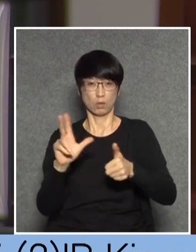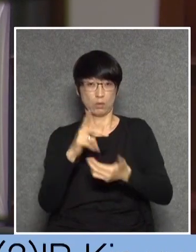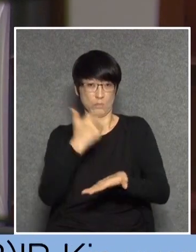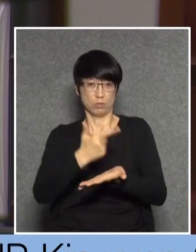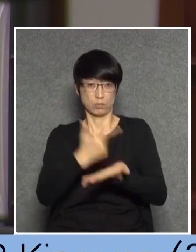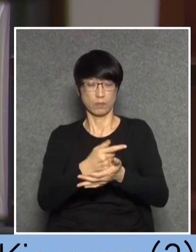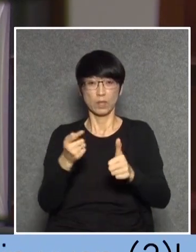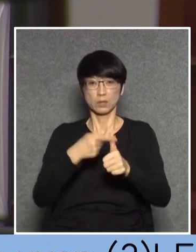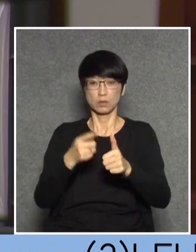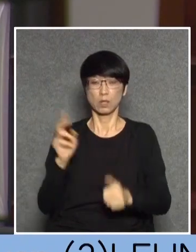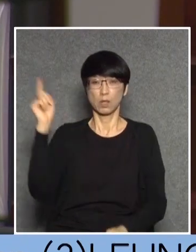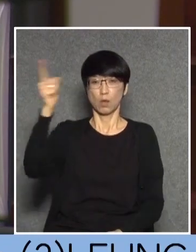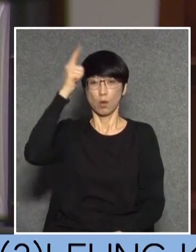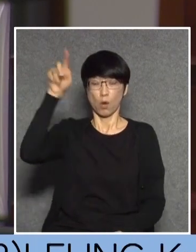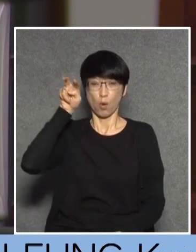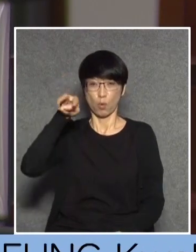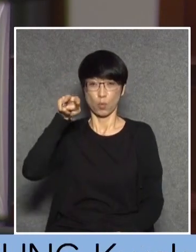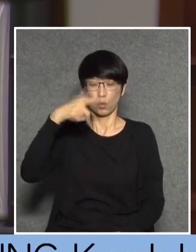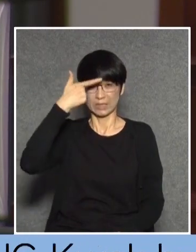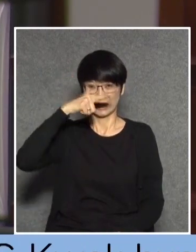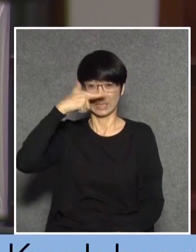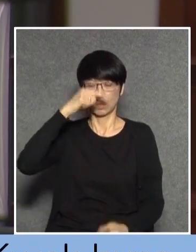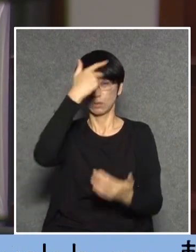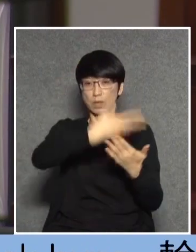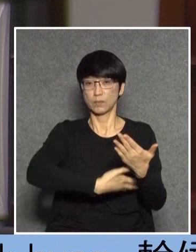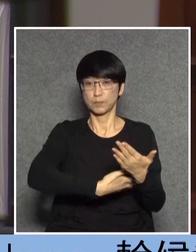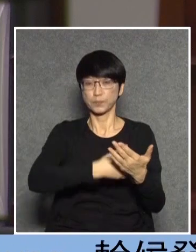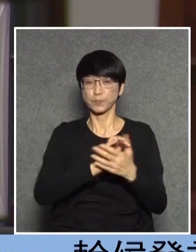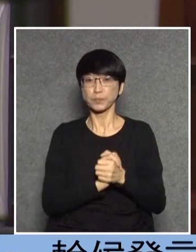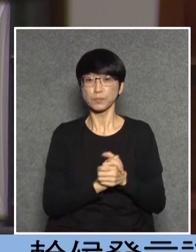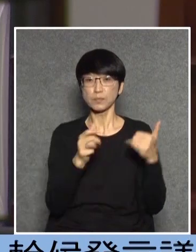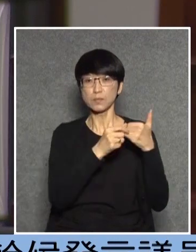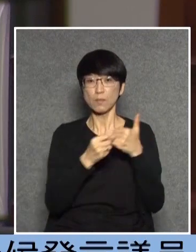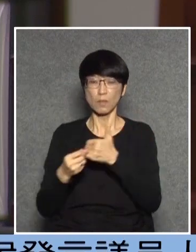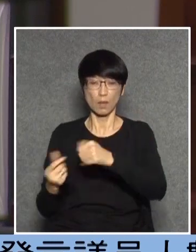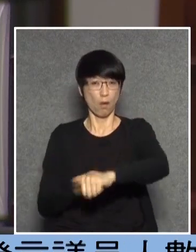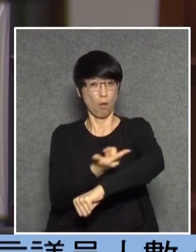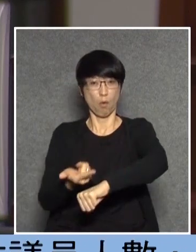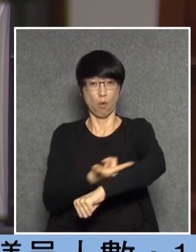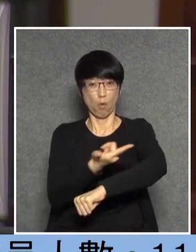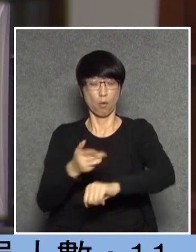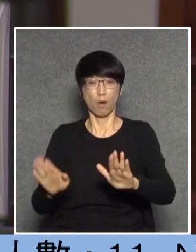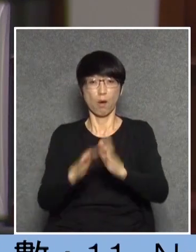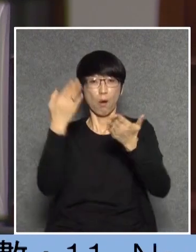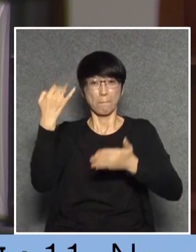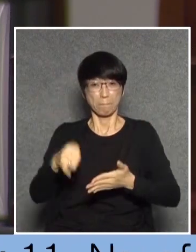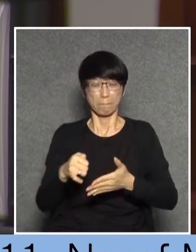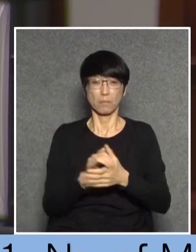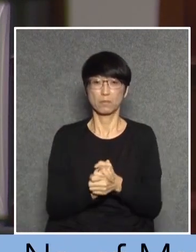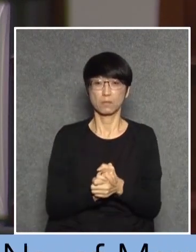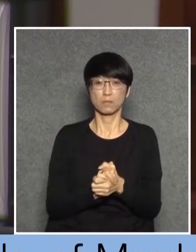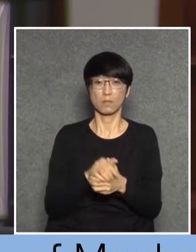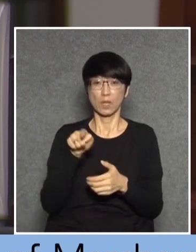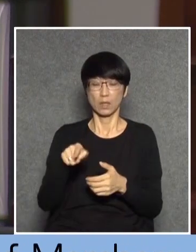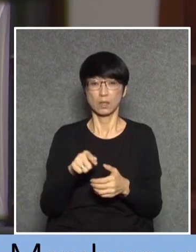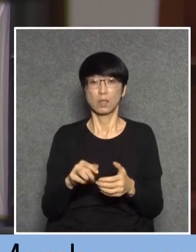統，即係新嘅空管系統，延遲咗一段好長嘅時間都用唔到，跟住用嗰啲系統係